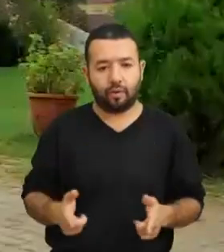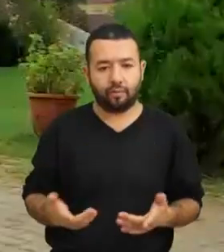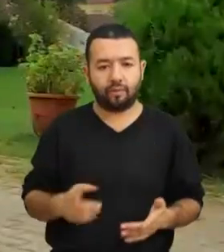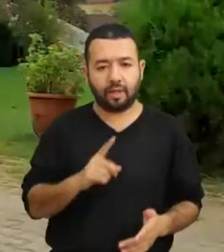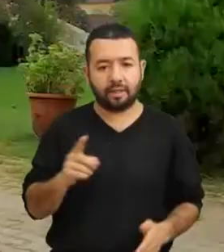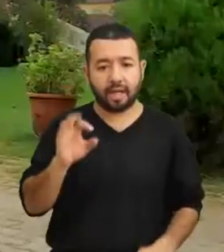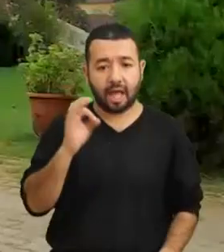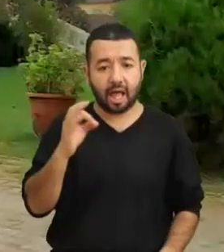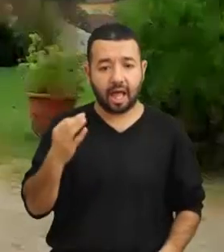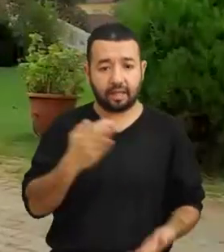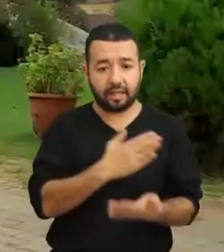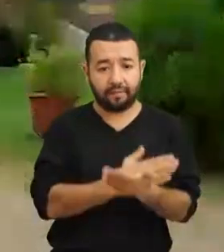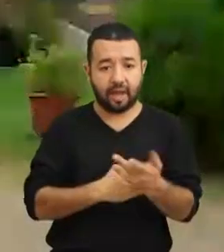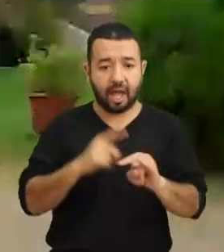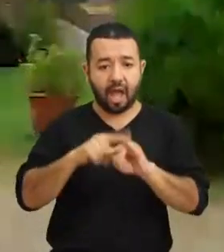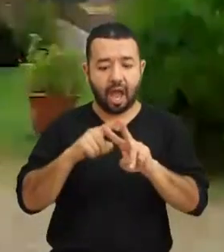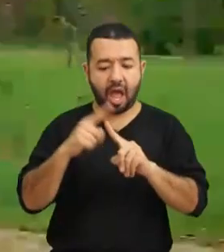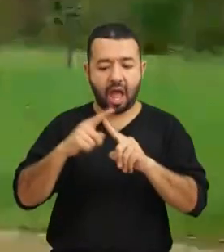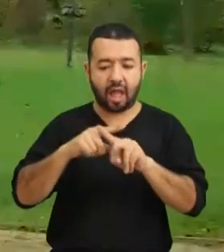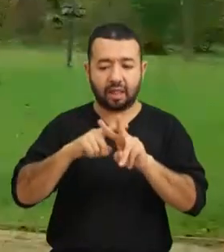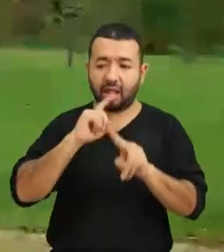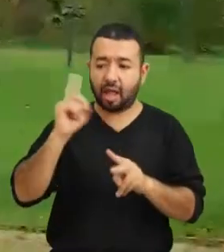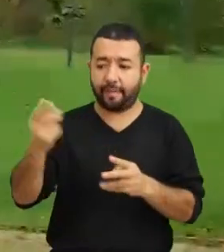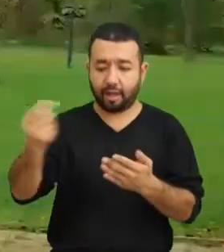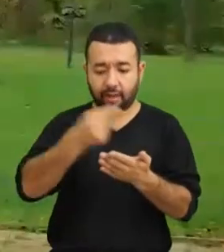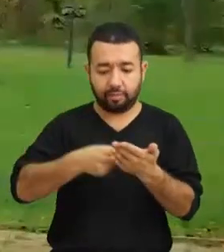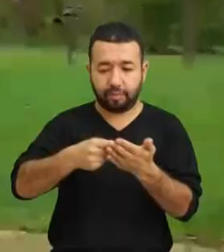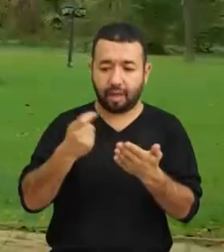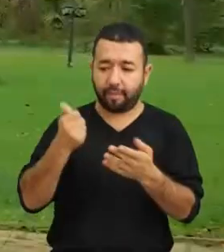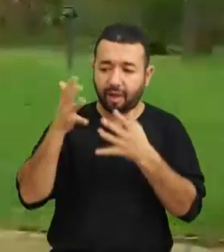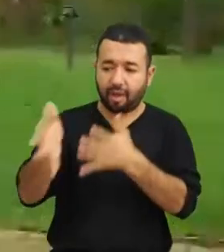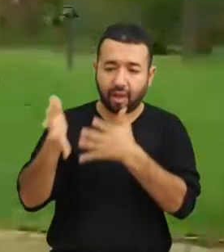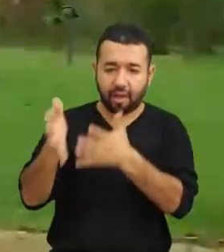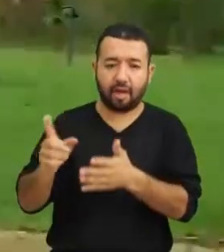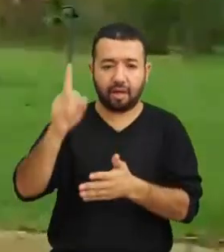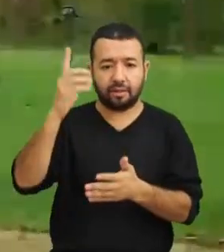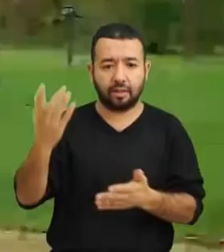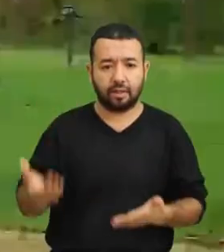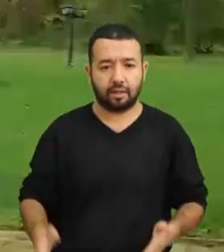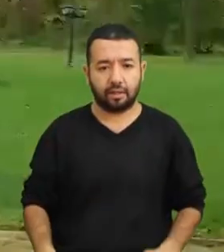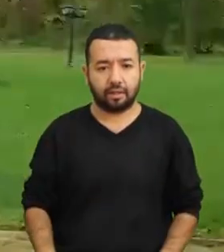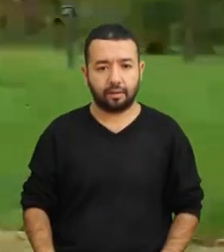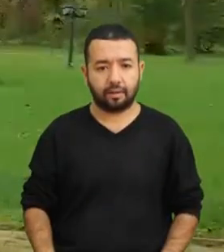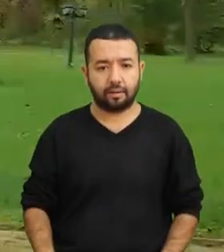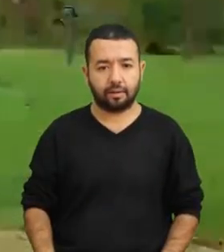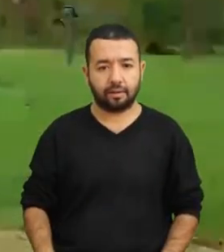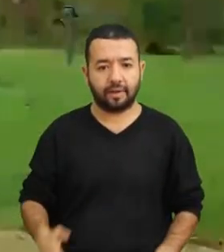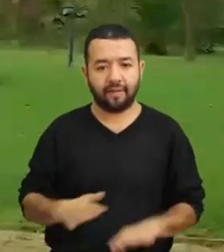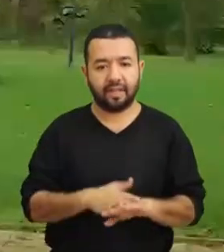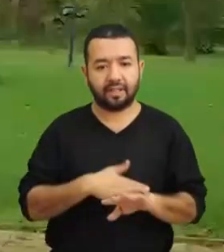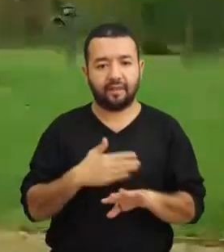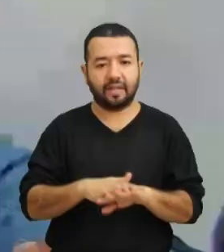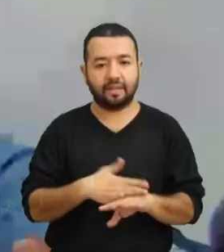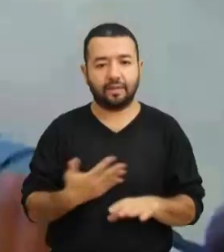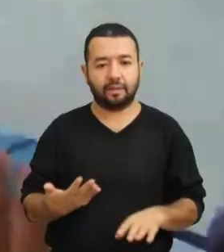Hayır altın varakla Hattat'a davetiye yazdırmak nedir ya? Neredeyse bir ev parası ya Allah Allah. Arabayı tekmeledi.